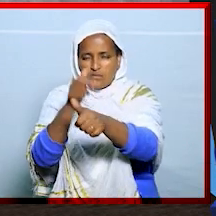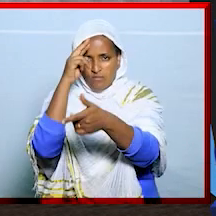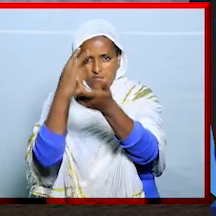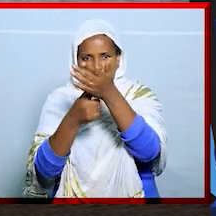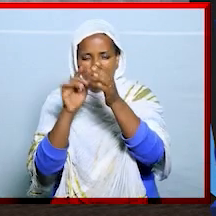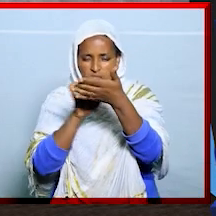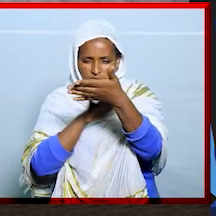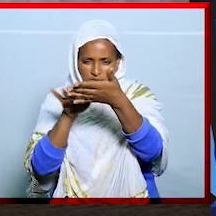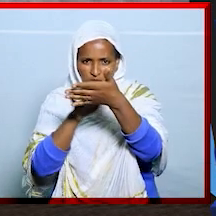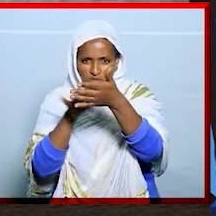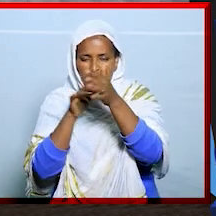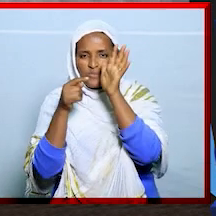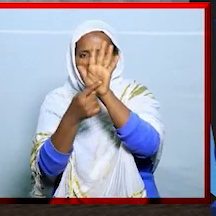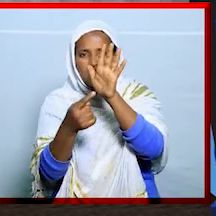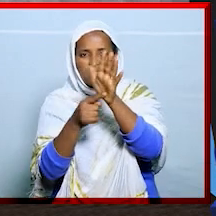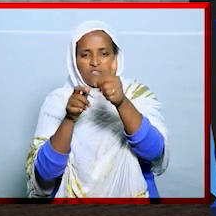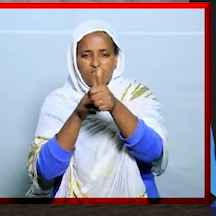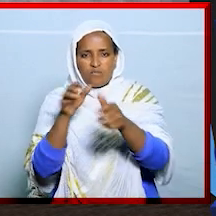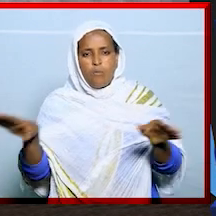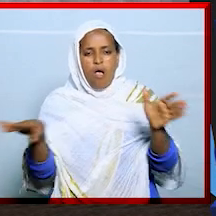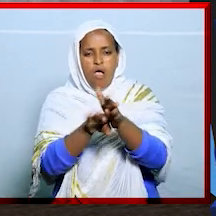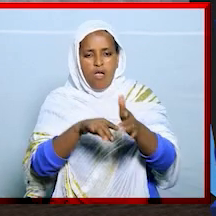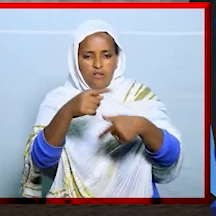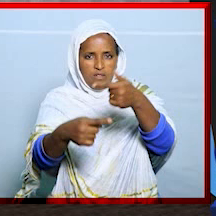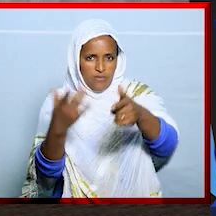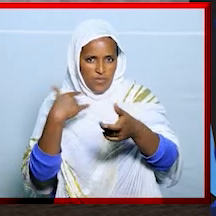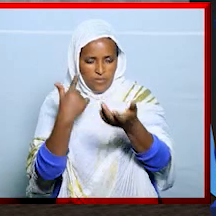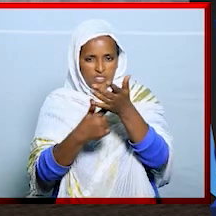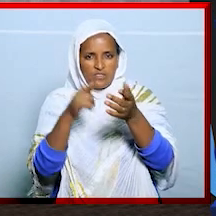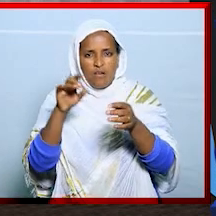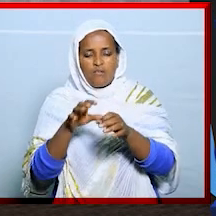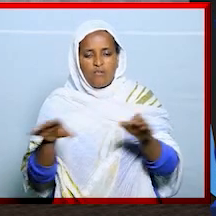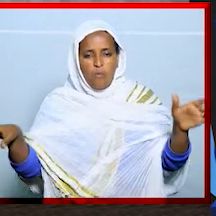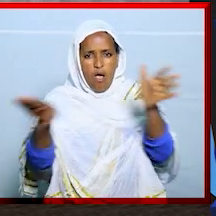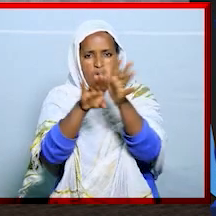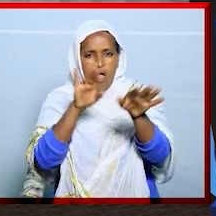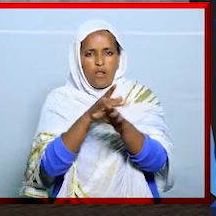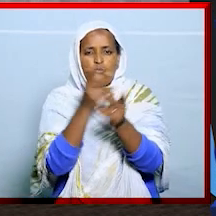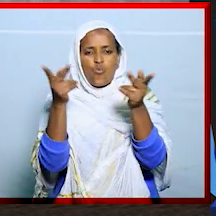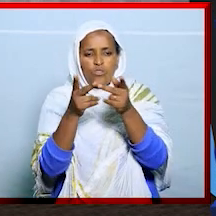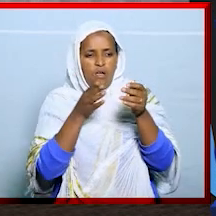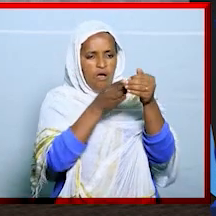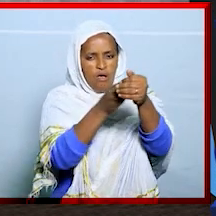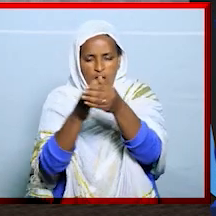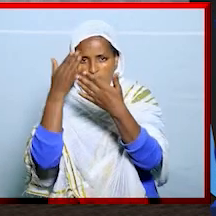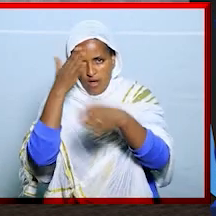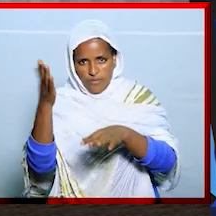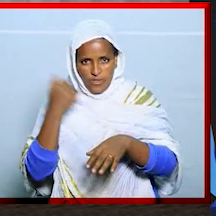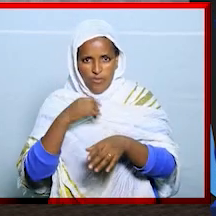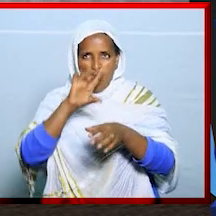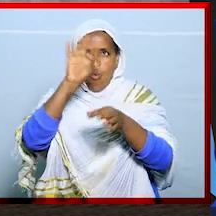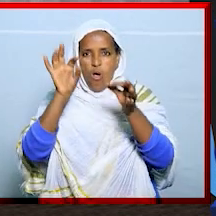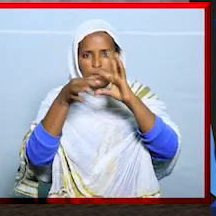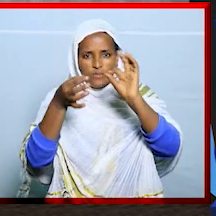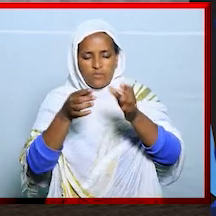በየወቅቱ የሚወጡ ኮከቦችን አጥንተው በዛ ምልክትነት ነበር በባህር የሚጓዙት እንጂ በዛ በተንጣለለ ባህር ላይ ከየት ወደየት እየሄዱ እንደሆነ ማወቅ አይችሉም